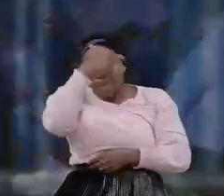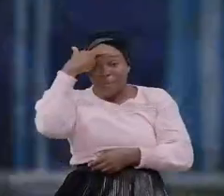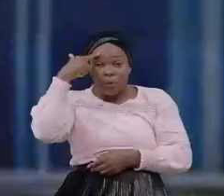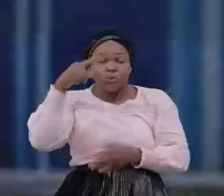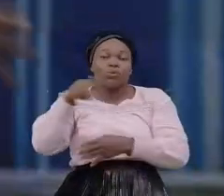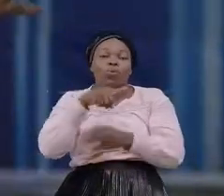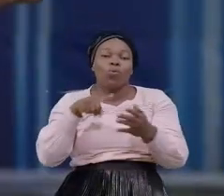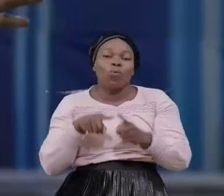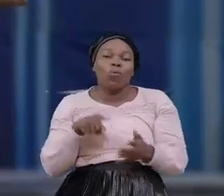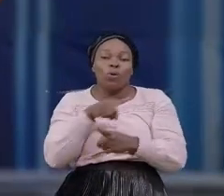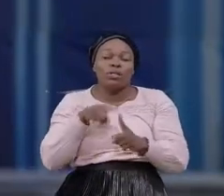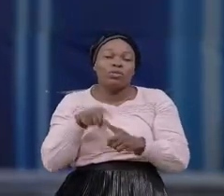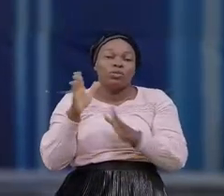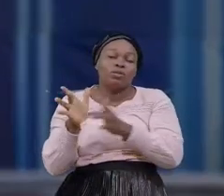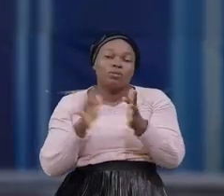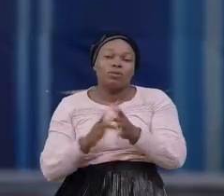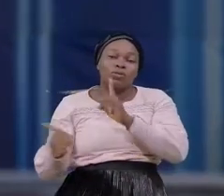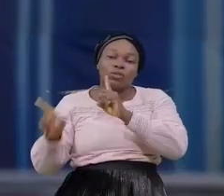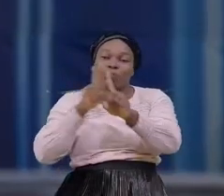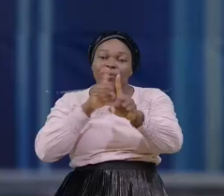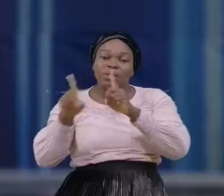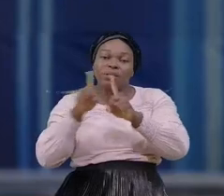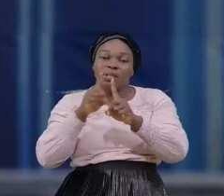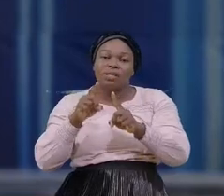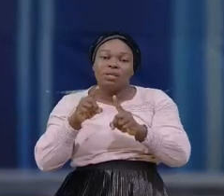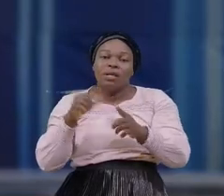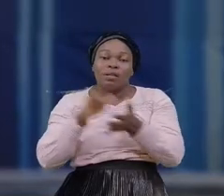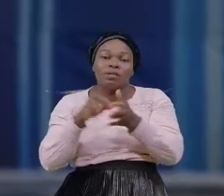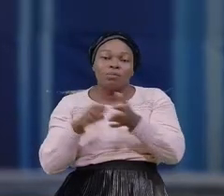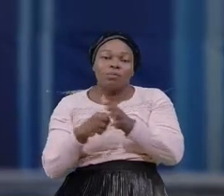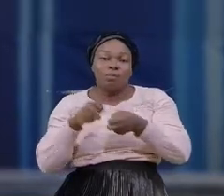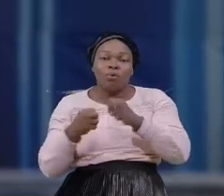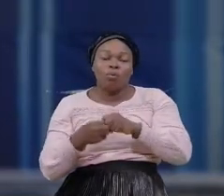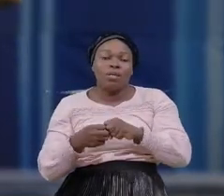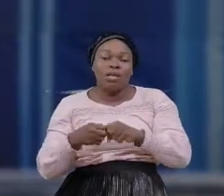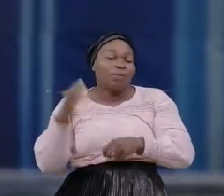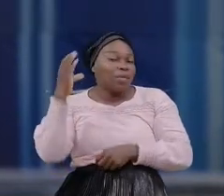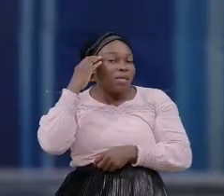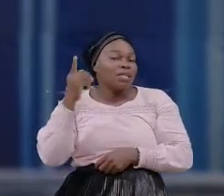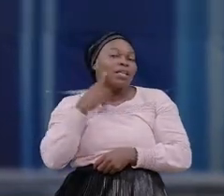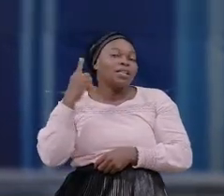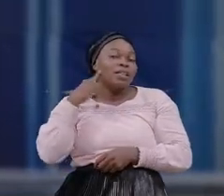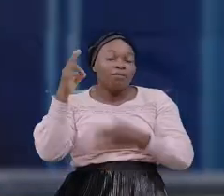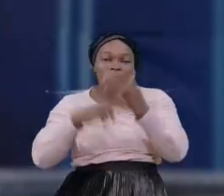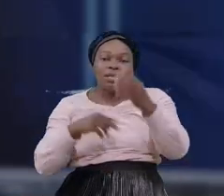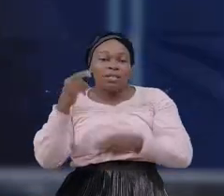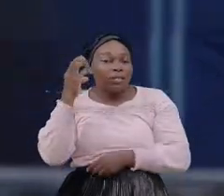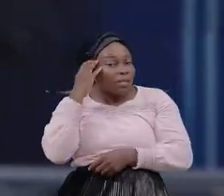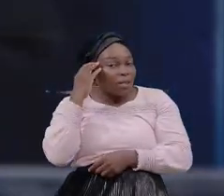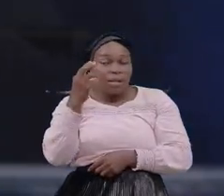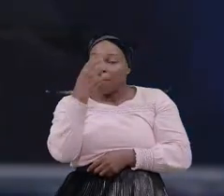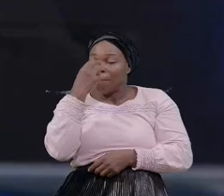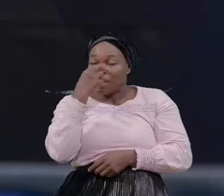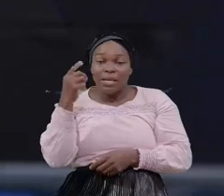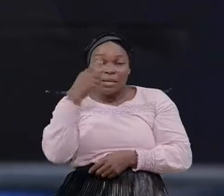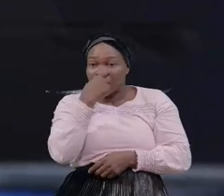Parce que quand Jésus parle, le cancer l'entend, la société entend, la cécité